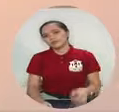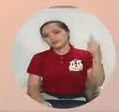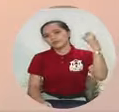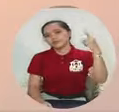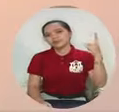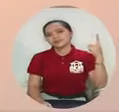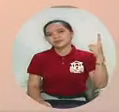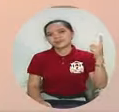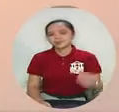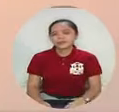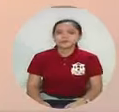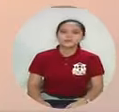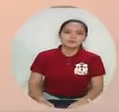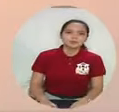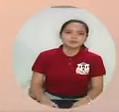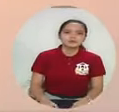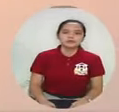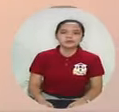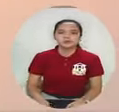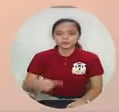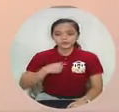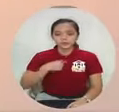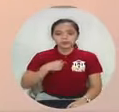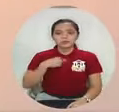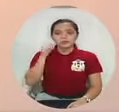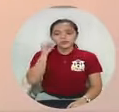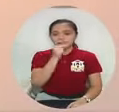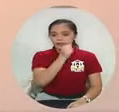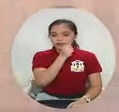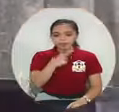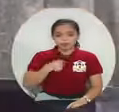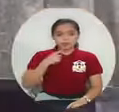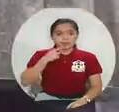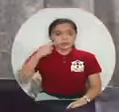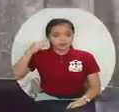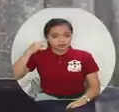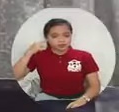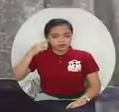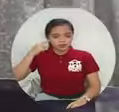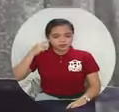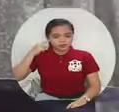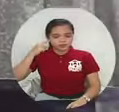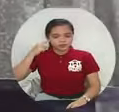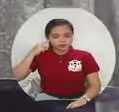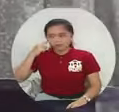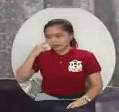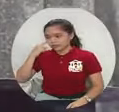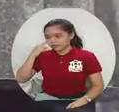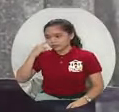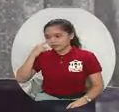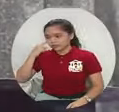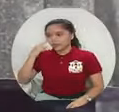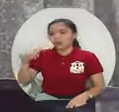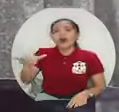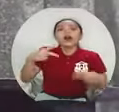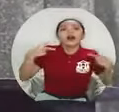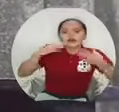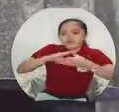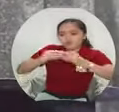to others, I myself should be a castaway. Gibantayan ni tanan ni Paul to